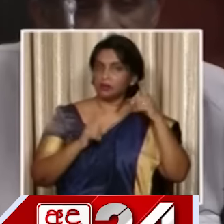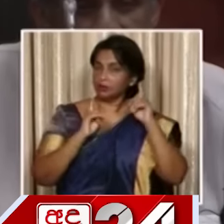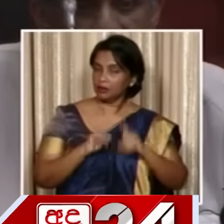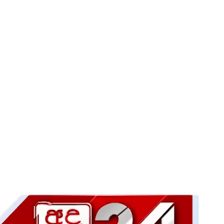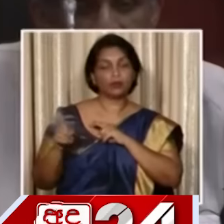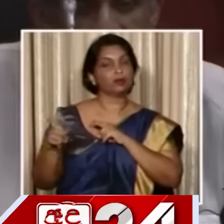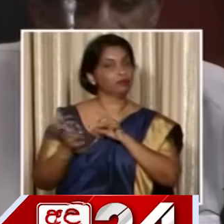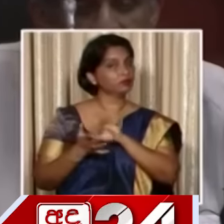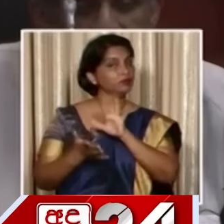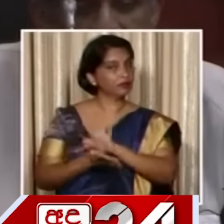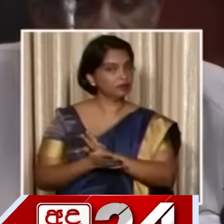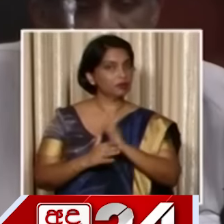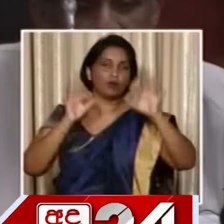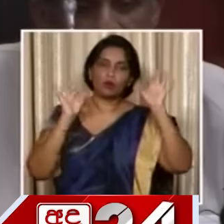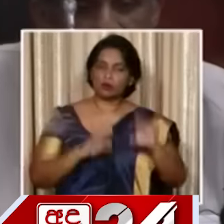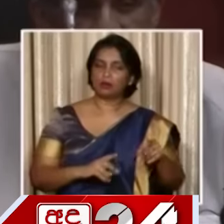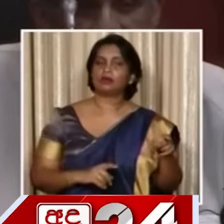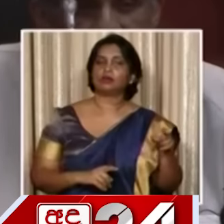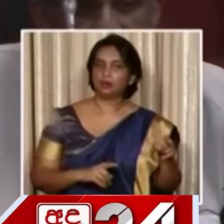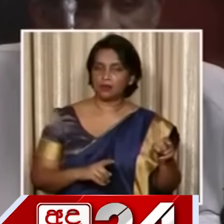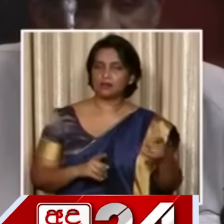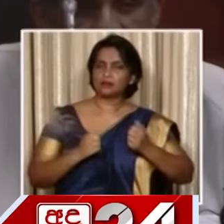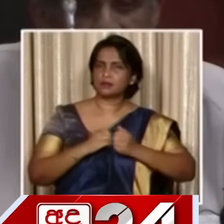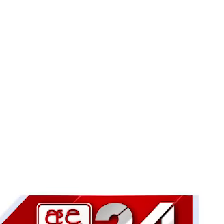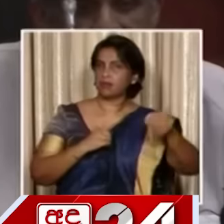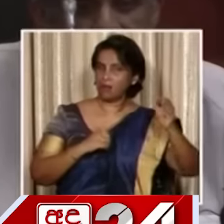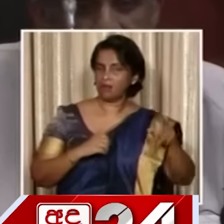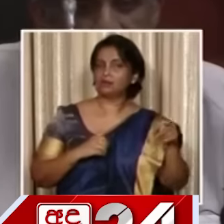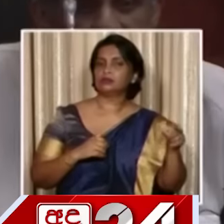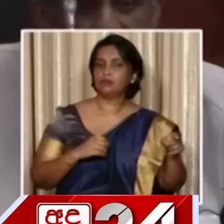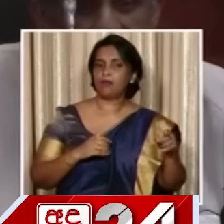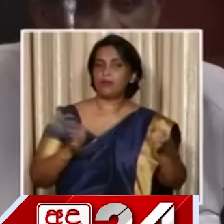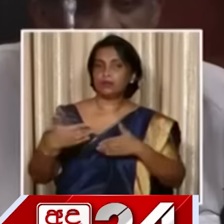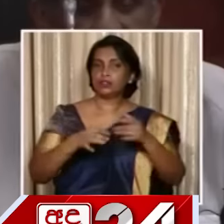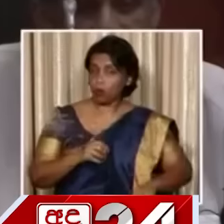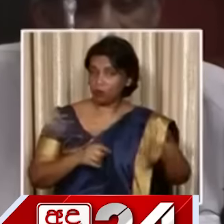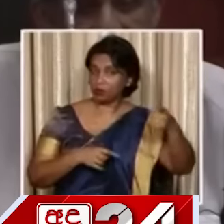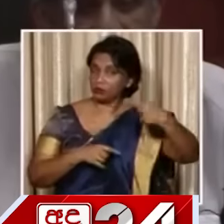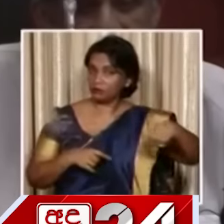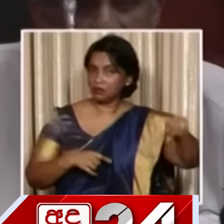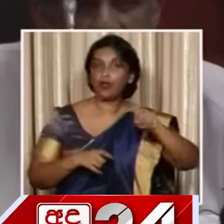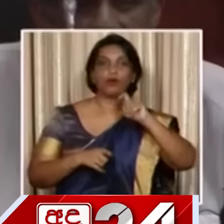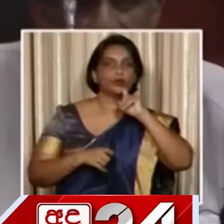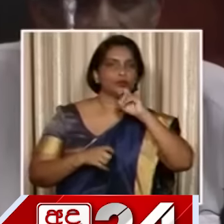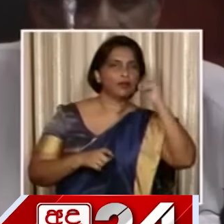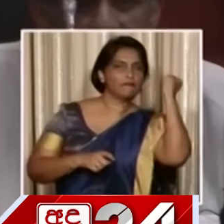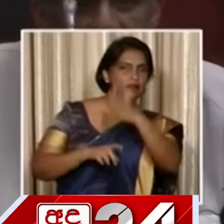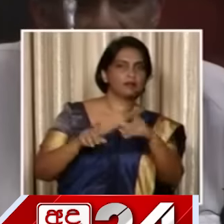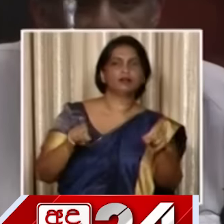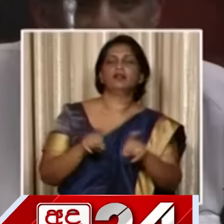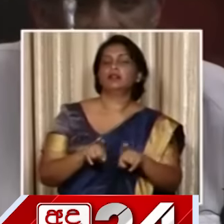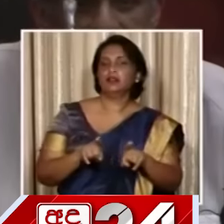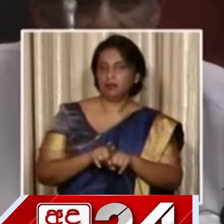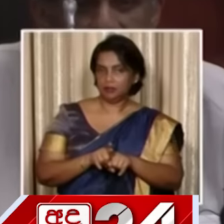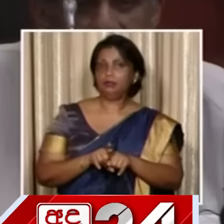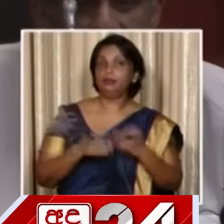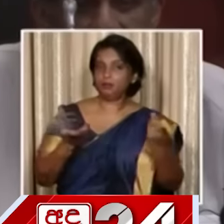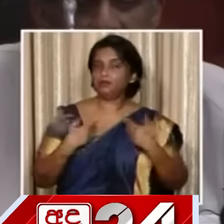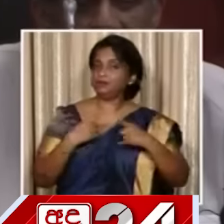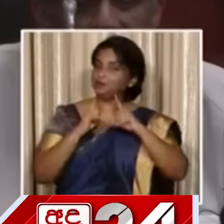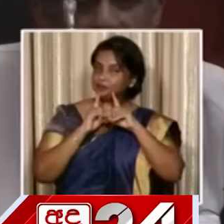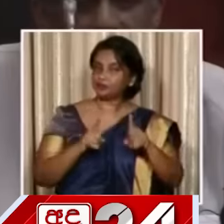නඩු තීන්දුව ක්‍රියාත්මක නොකර මේක ඇදගෙන යන්න හැදුවොත් මුළු කැබිනට් මණ්ඩලයම අධිකරණයට අපහාස කිරීමක් සිද්ධ කරනවා. ඉතින් ඒකයි මම